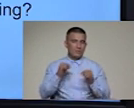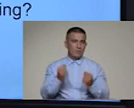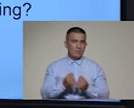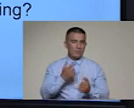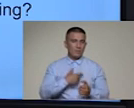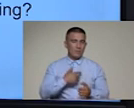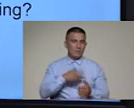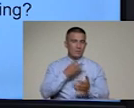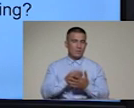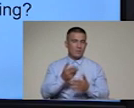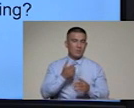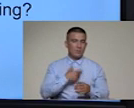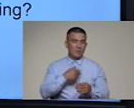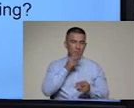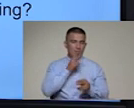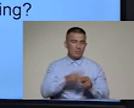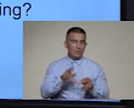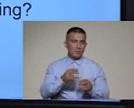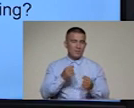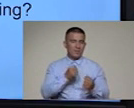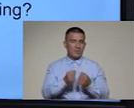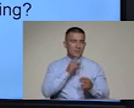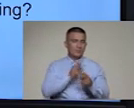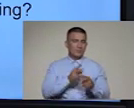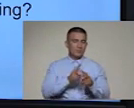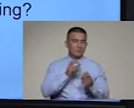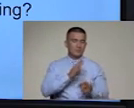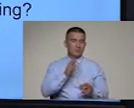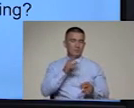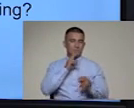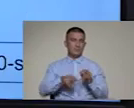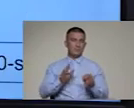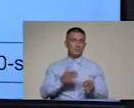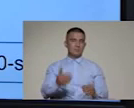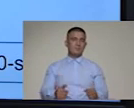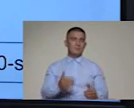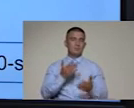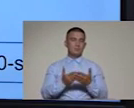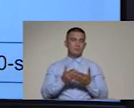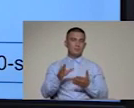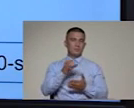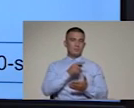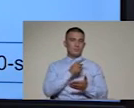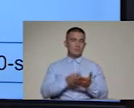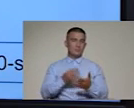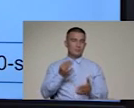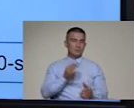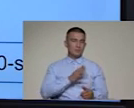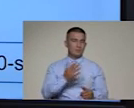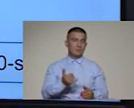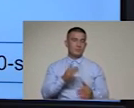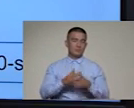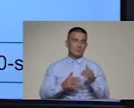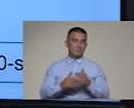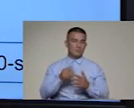o'z xususiyatini yo'qotib qo'yishi mumkin ekan. Agar savollarimiz sizga ma'qul bo'lgan bo'lsa, endi